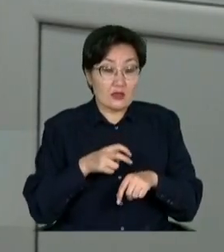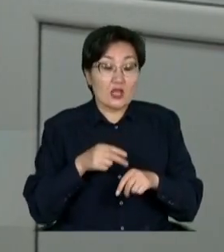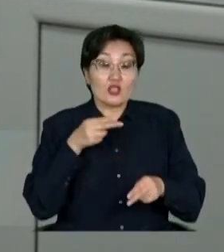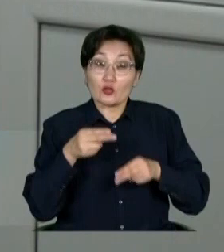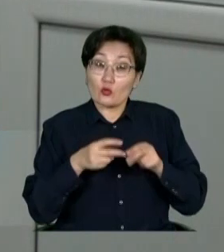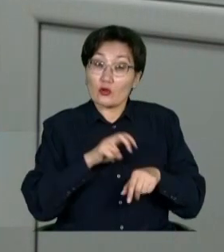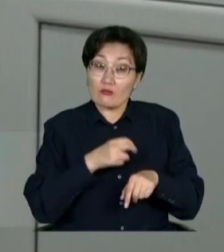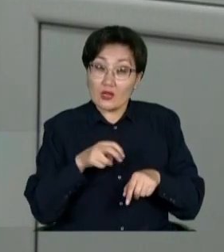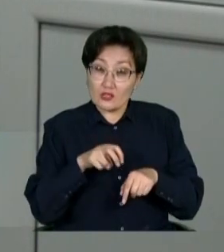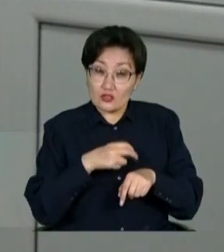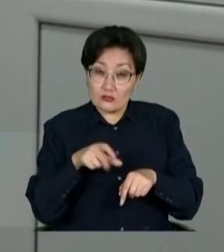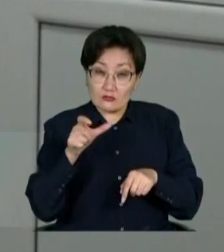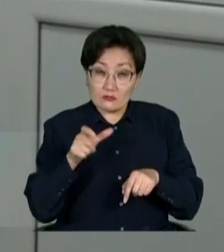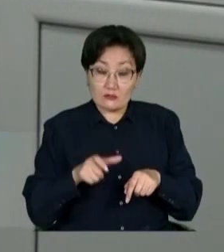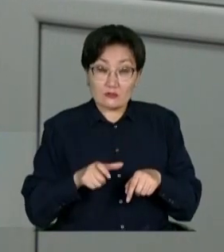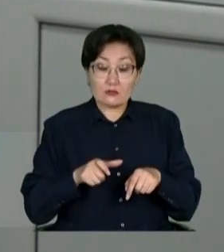хирург,